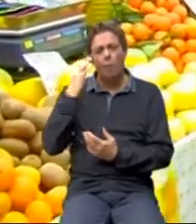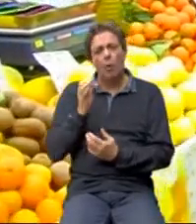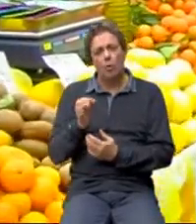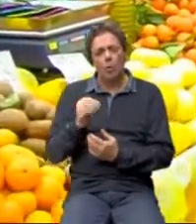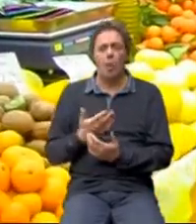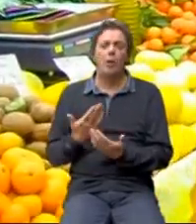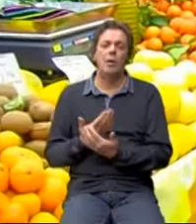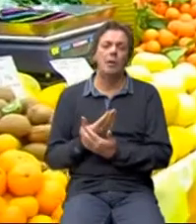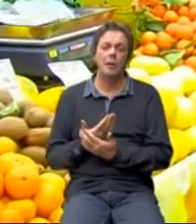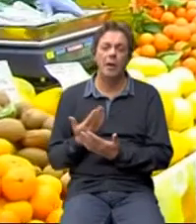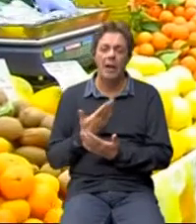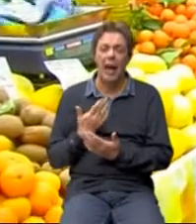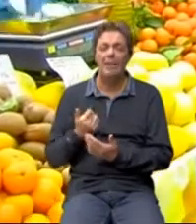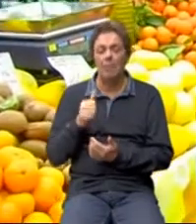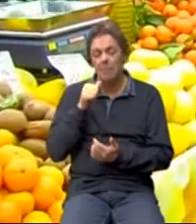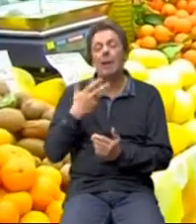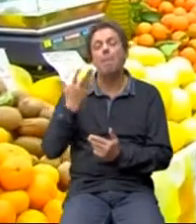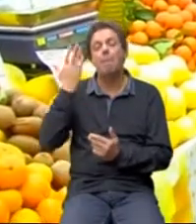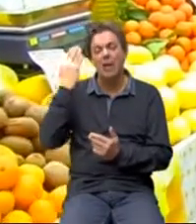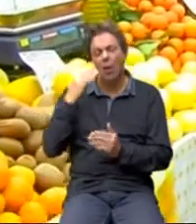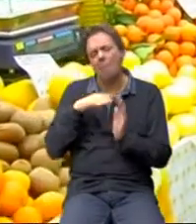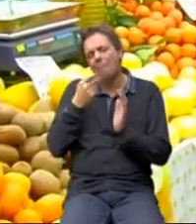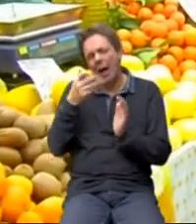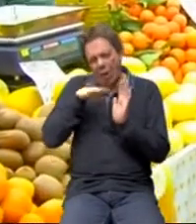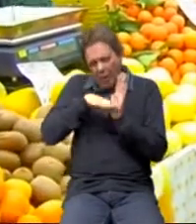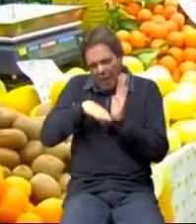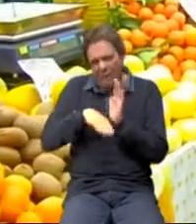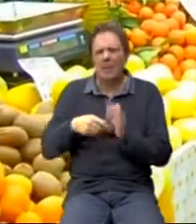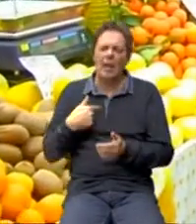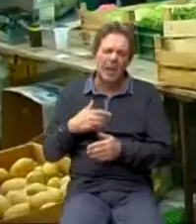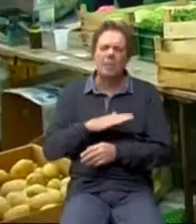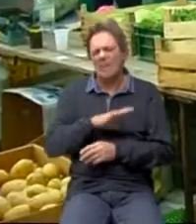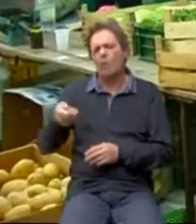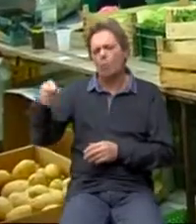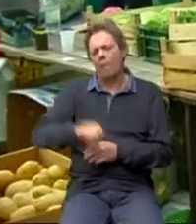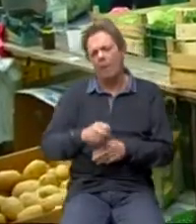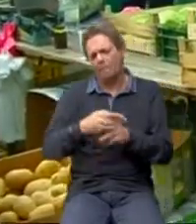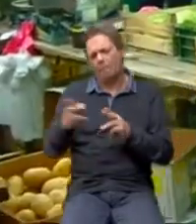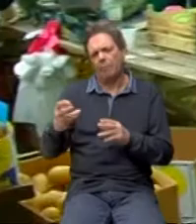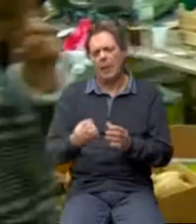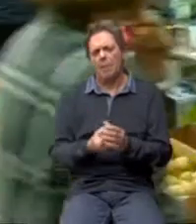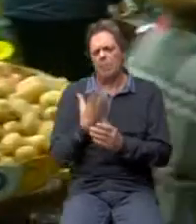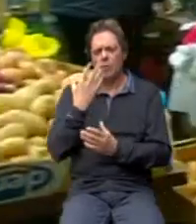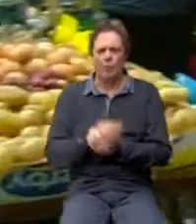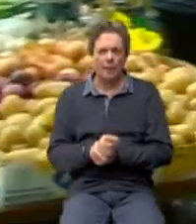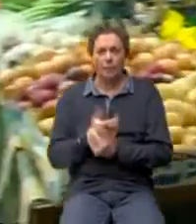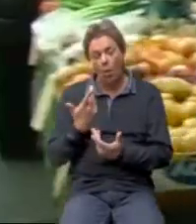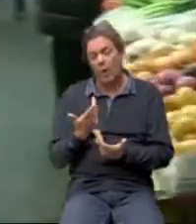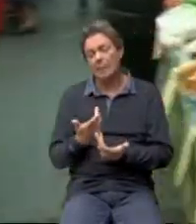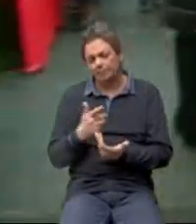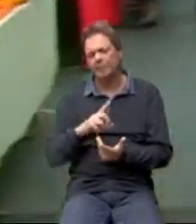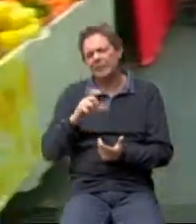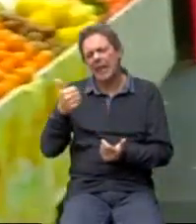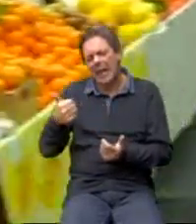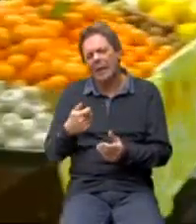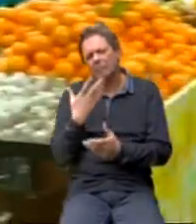dobro kad bi ih bilo malo jeftiniji i da bi vrlo rado svi kupovali. Dok je za jedne iznos koji je potrebno